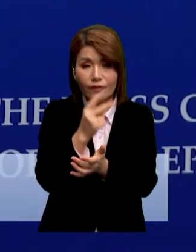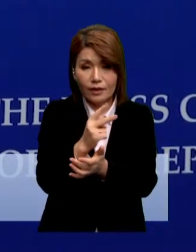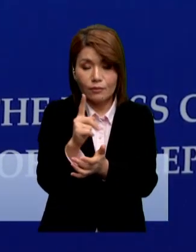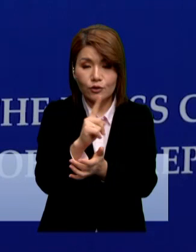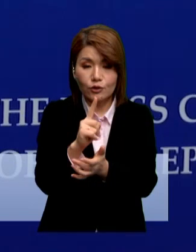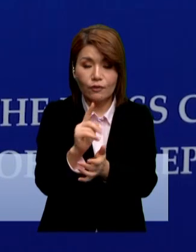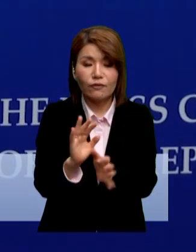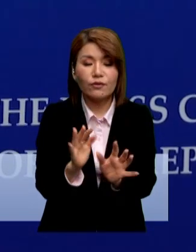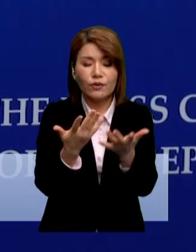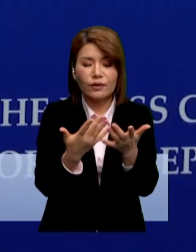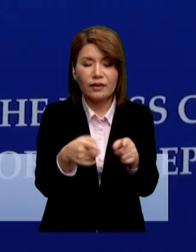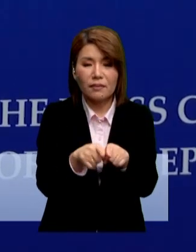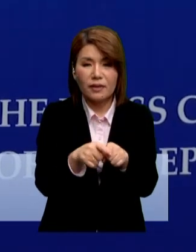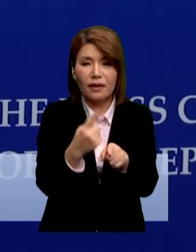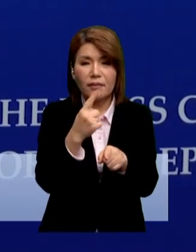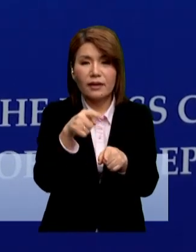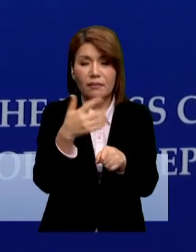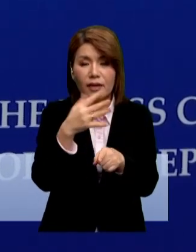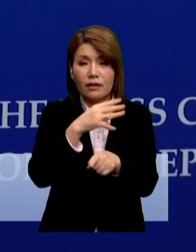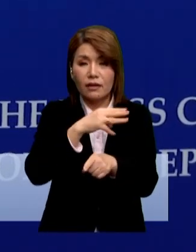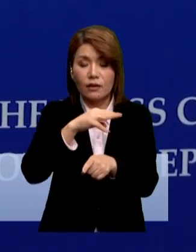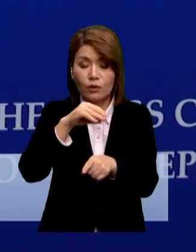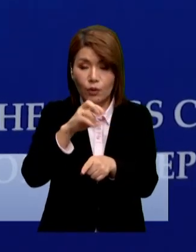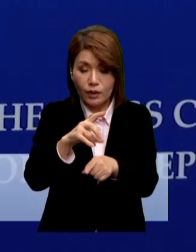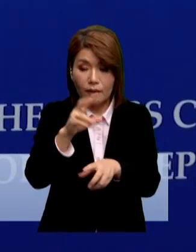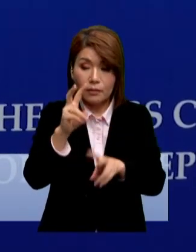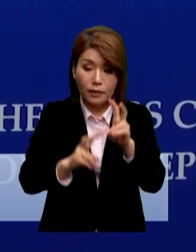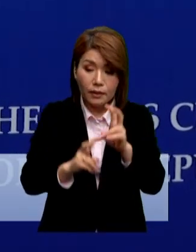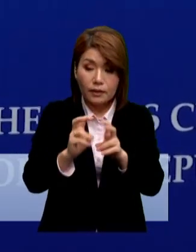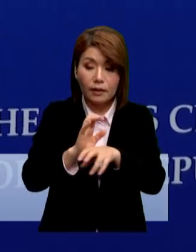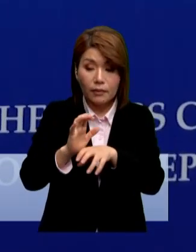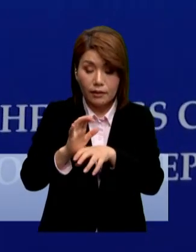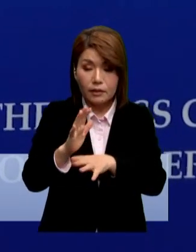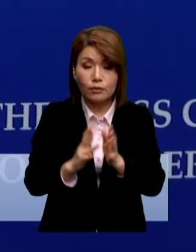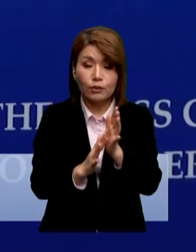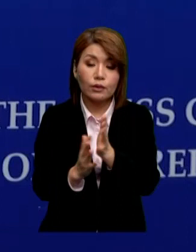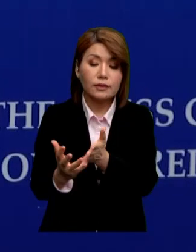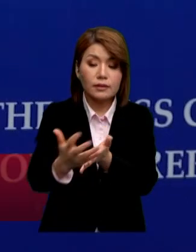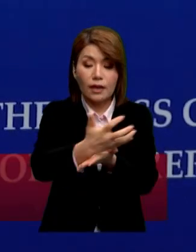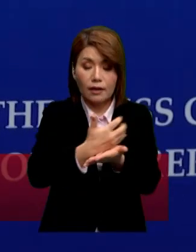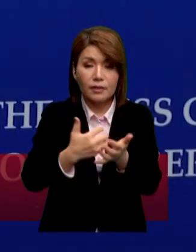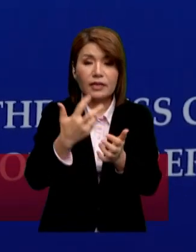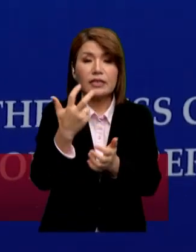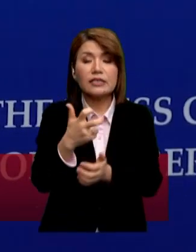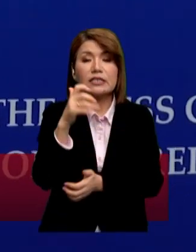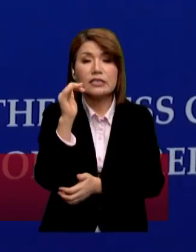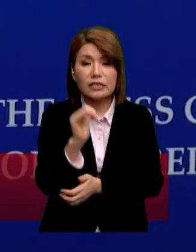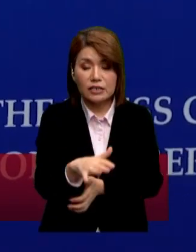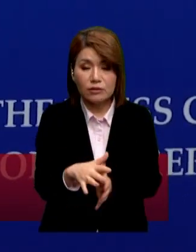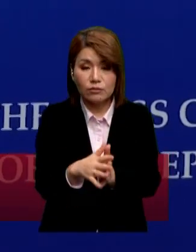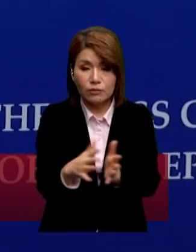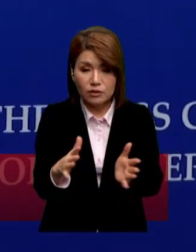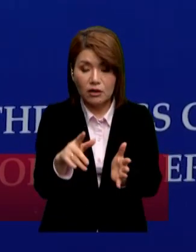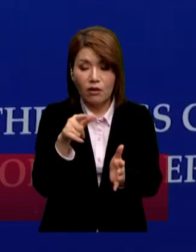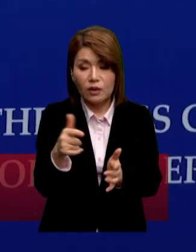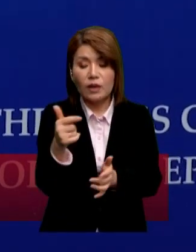той ситуации, когда мы 1,5 миллиона тонн произведя лука, при внутренней потребности годовой в 300 тысяч, все равно это